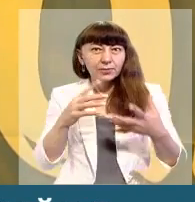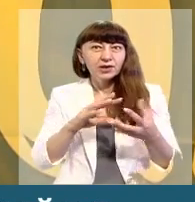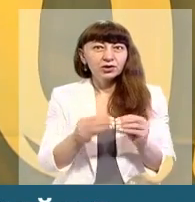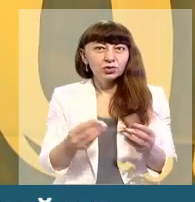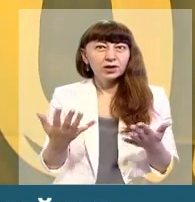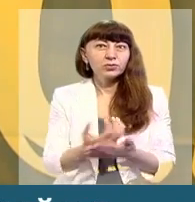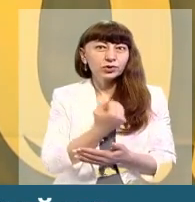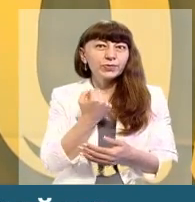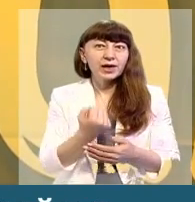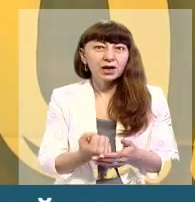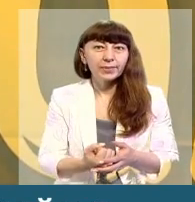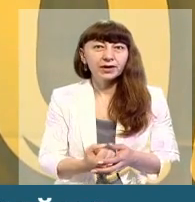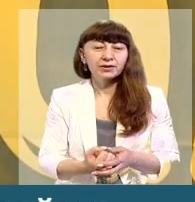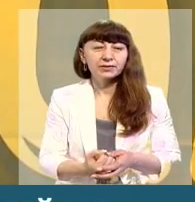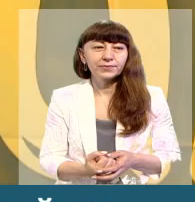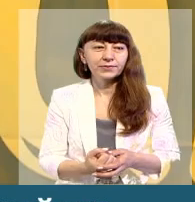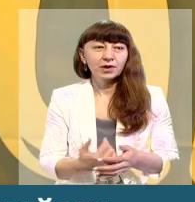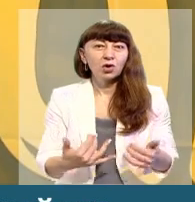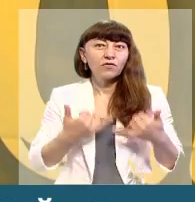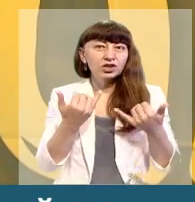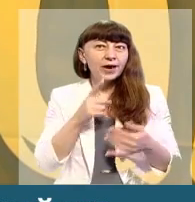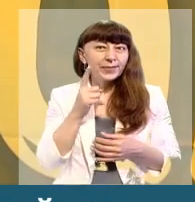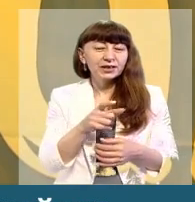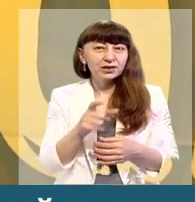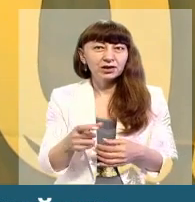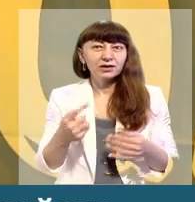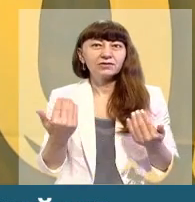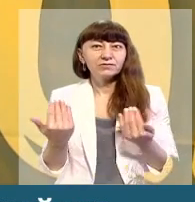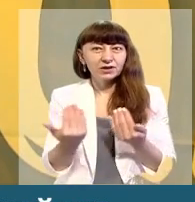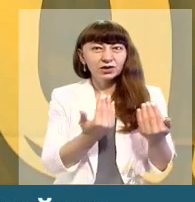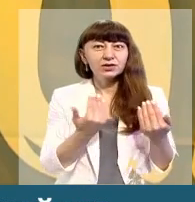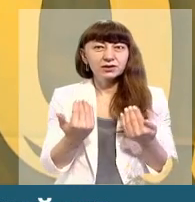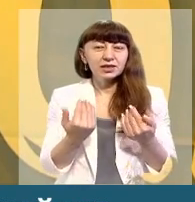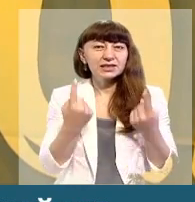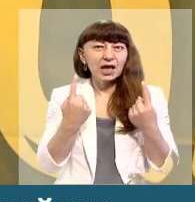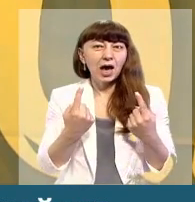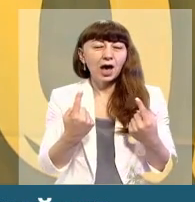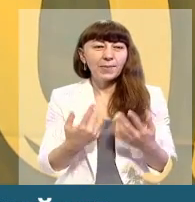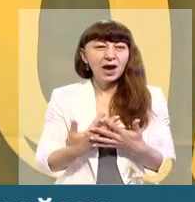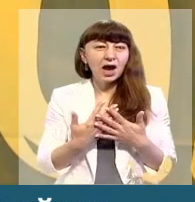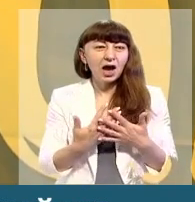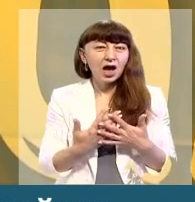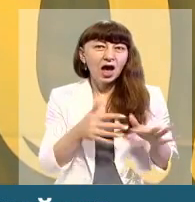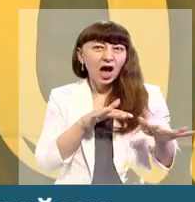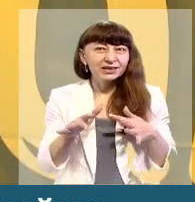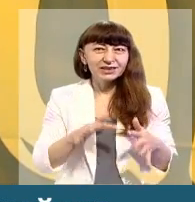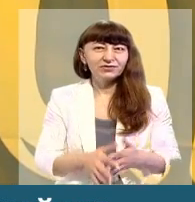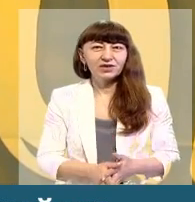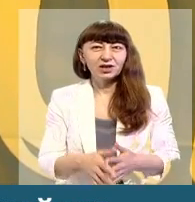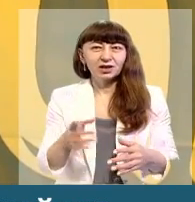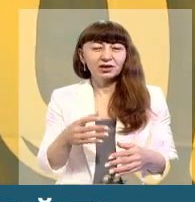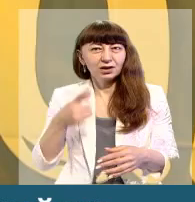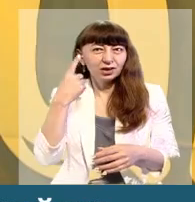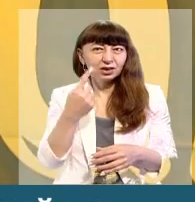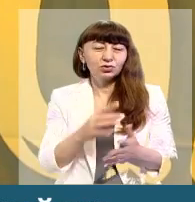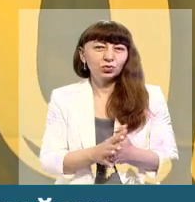достижениями и успехами. Поэтому, уважаемая молодежь, вы у нас самая активная. Я думаю, что не побоюсь этого